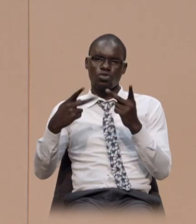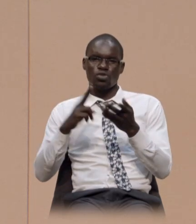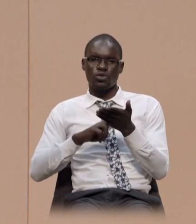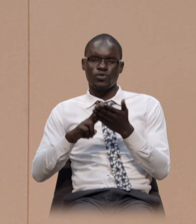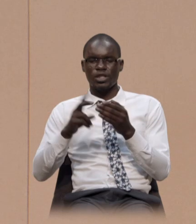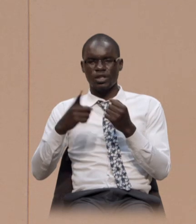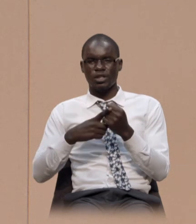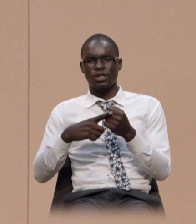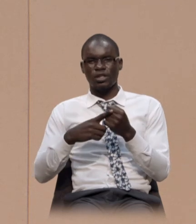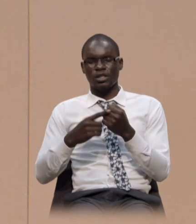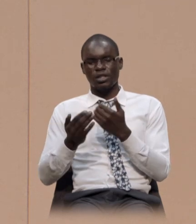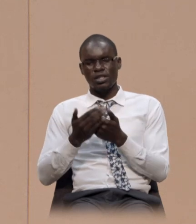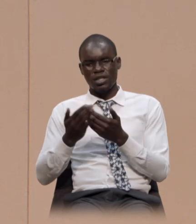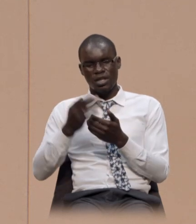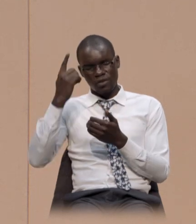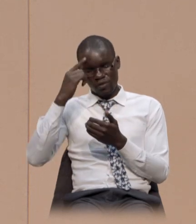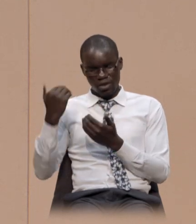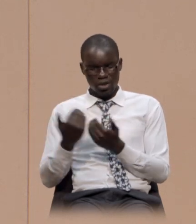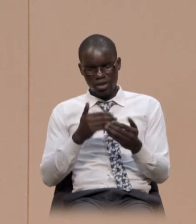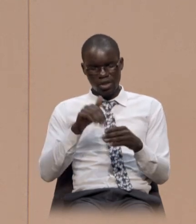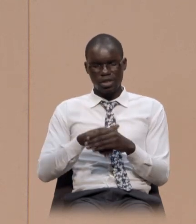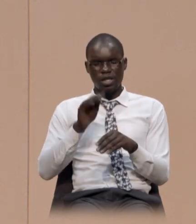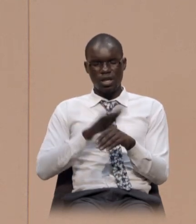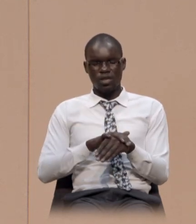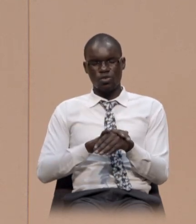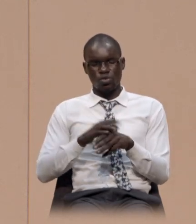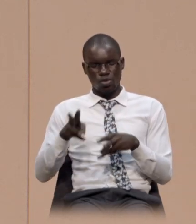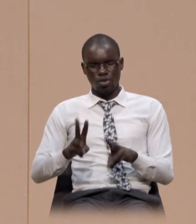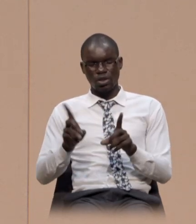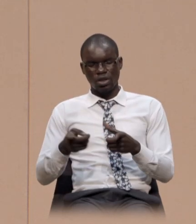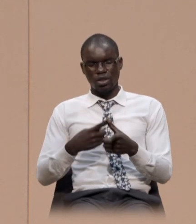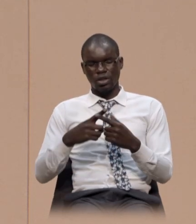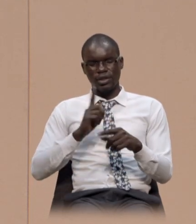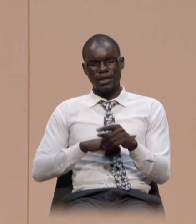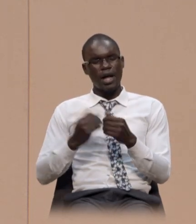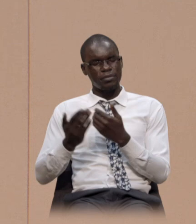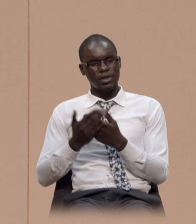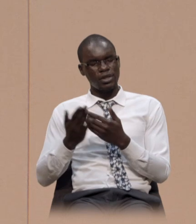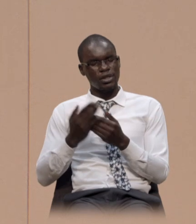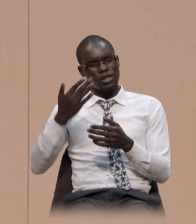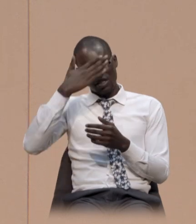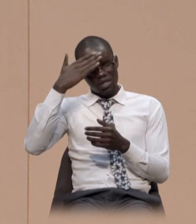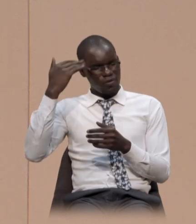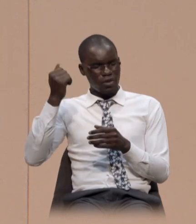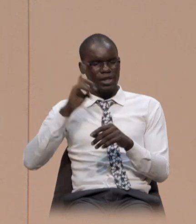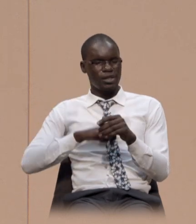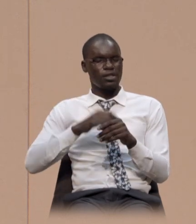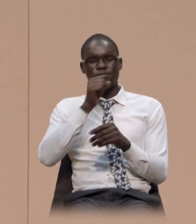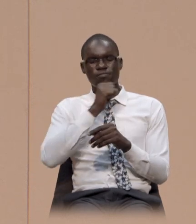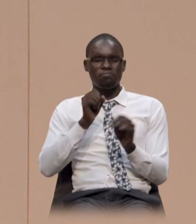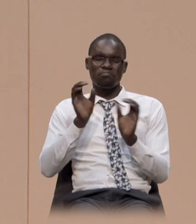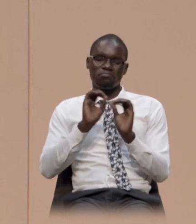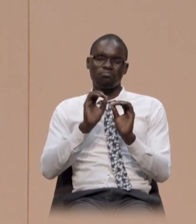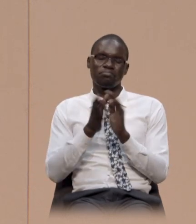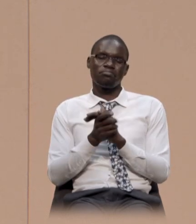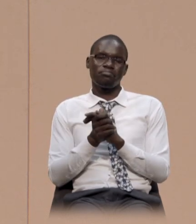kwa jinsi inavyompasa, naye akishalelewa hivyo hata sawa hata akikuwa mzee.